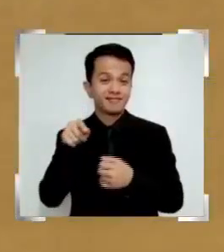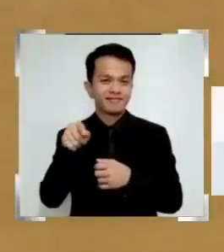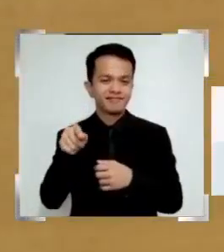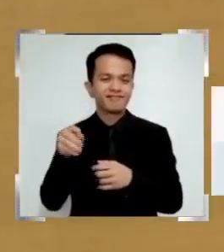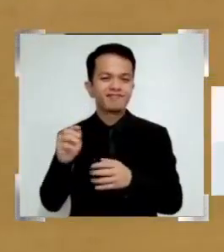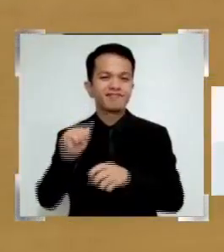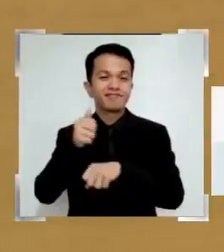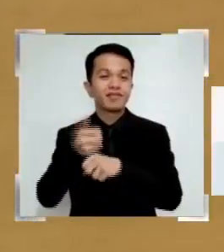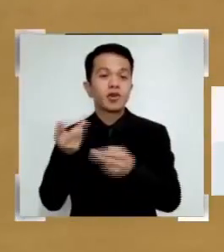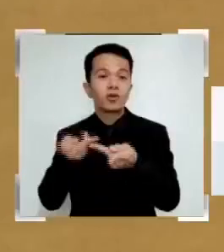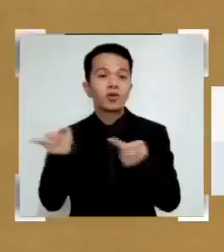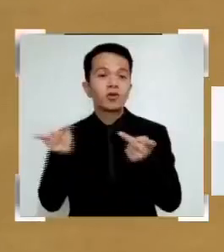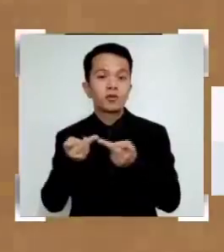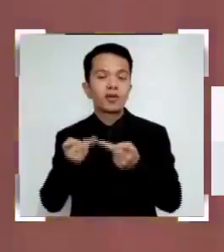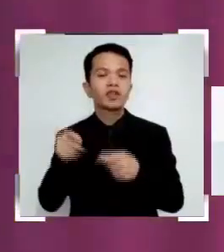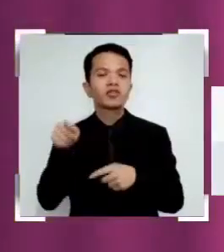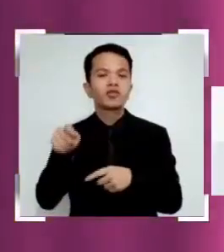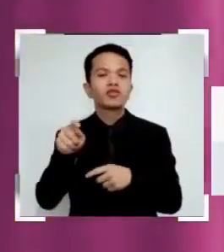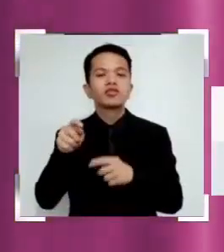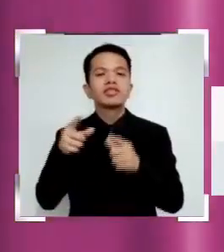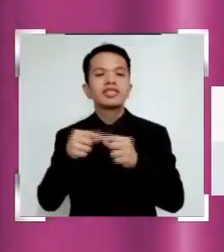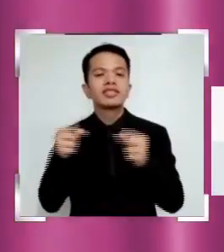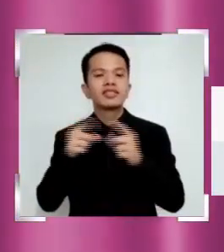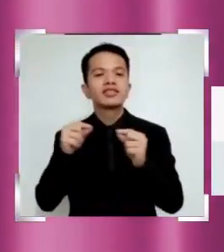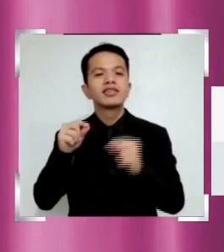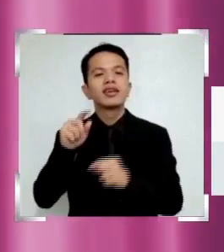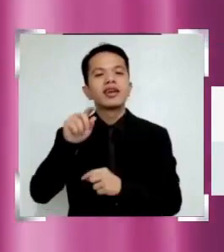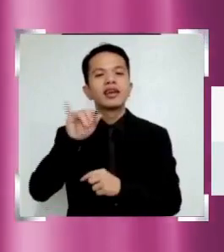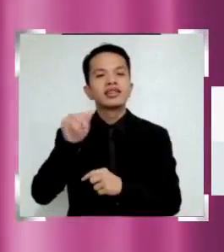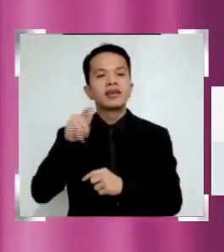ang pambato ng Pilipinas sa evening gown competition.